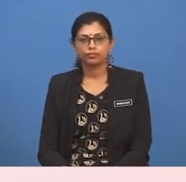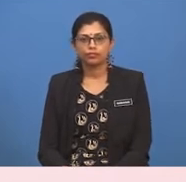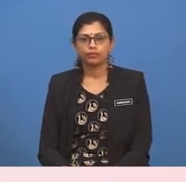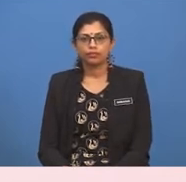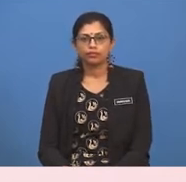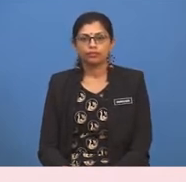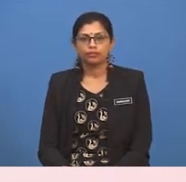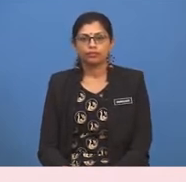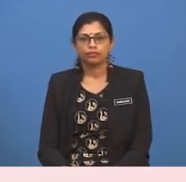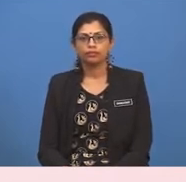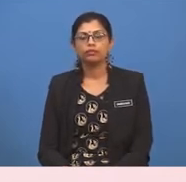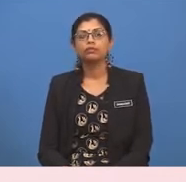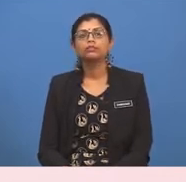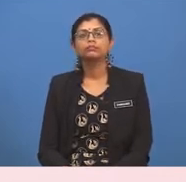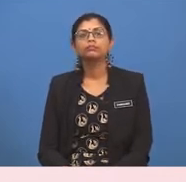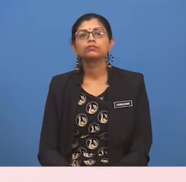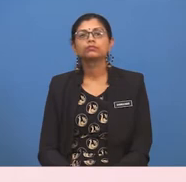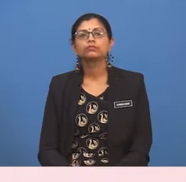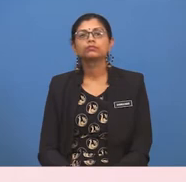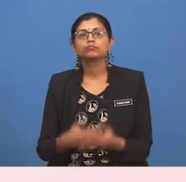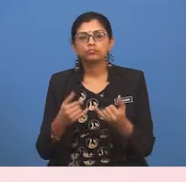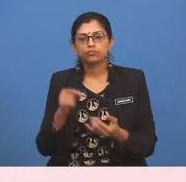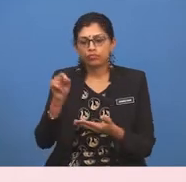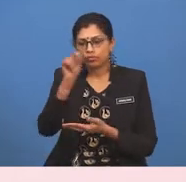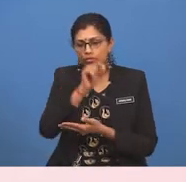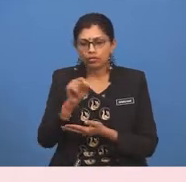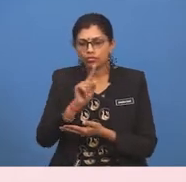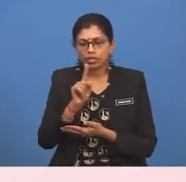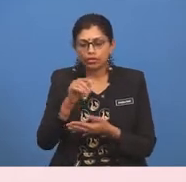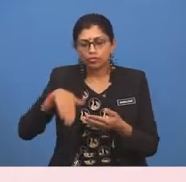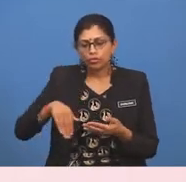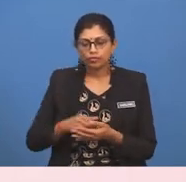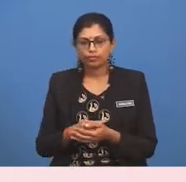Kemudian, bulatkan nilai yang tinggal, iaitu